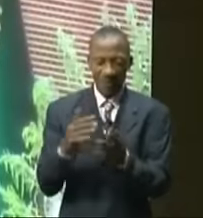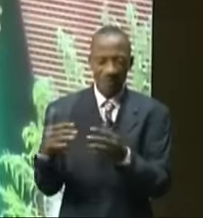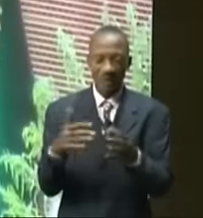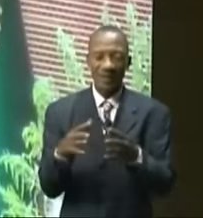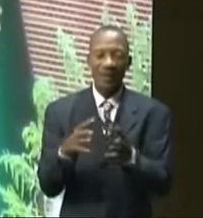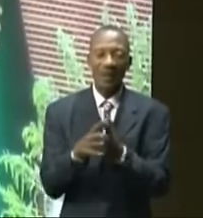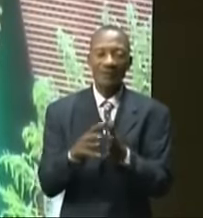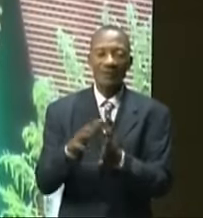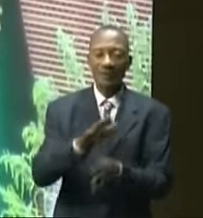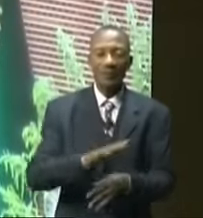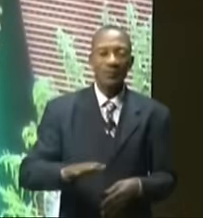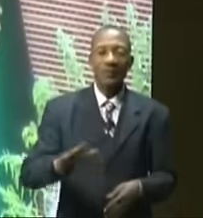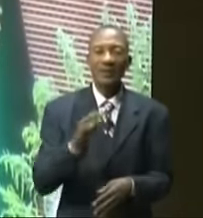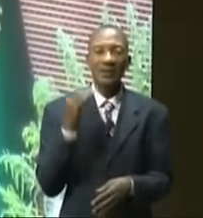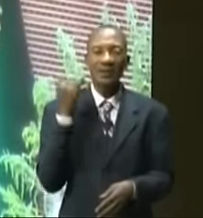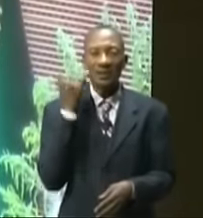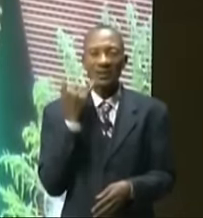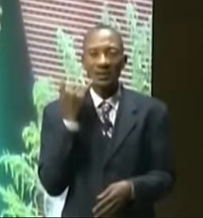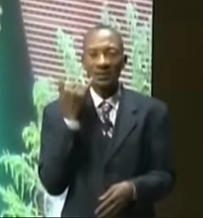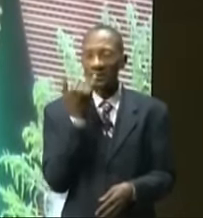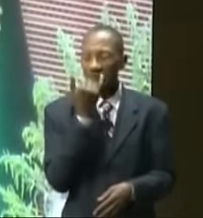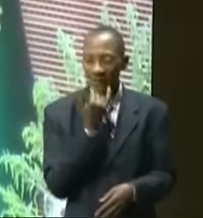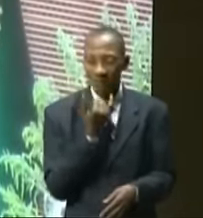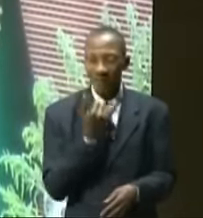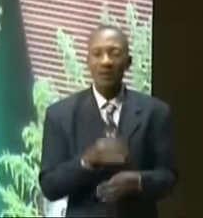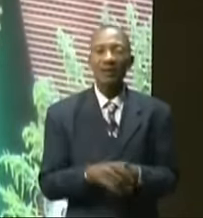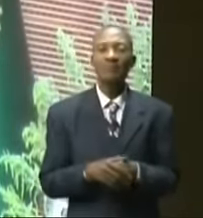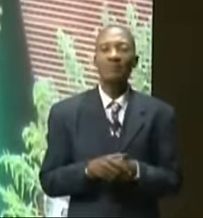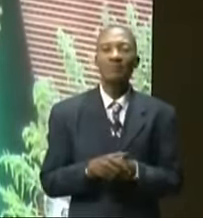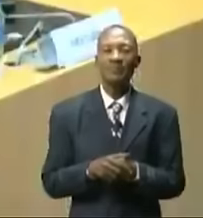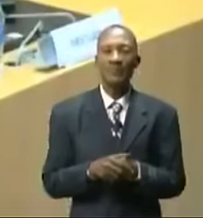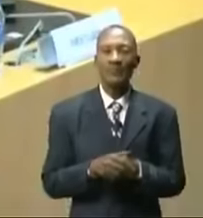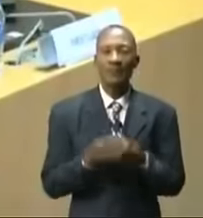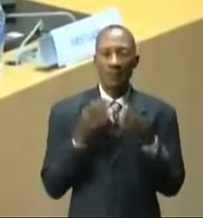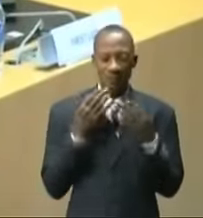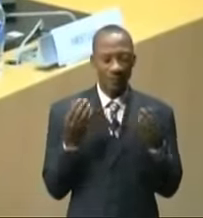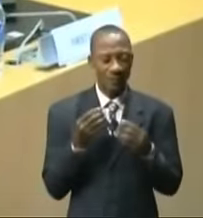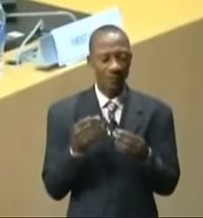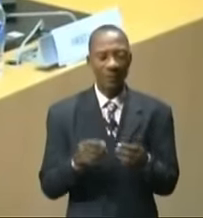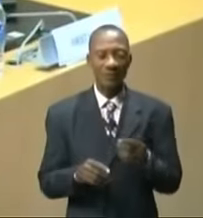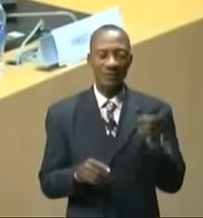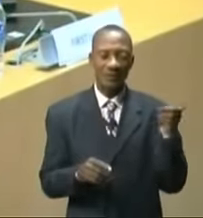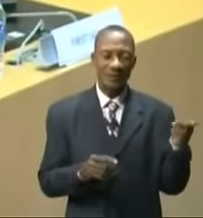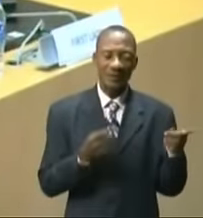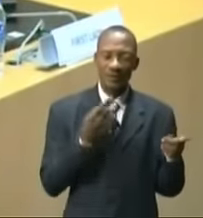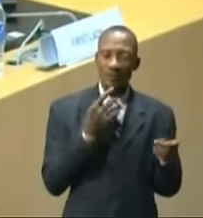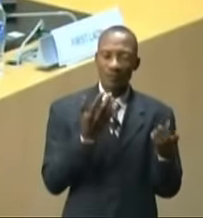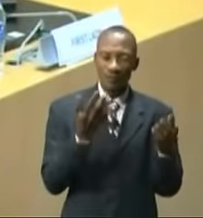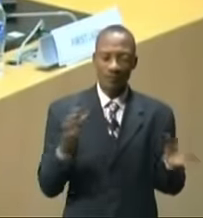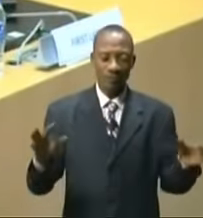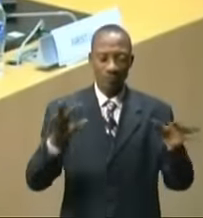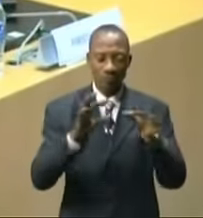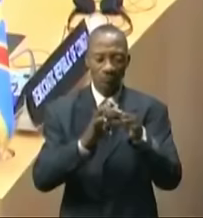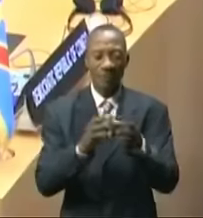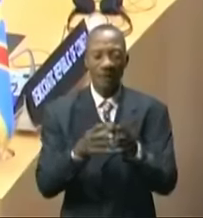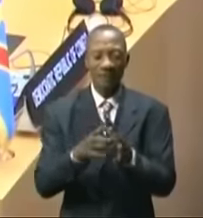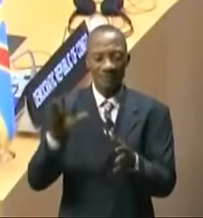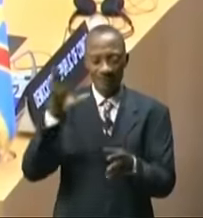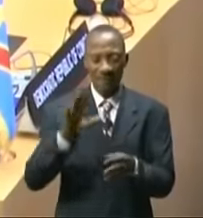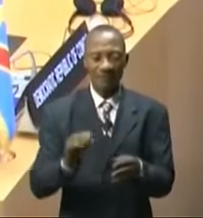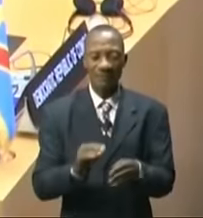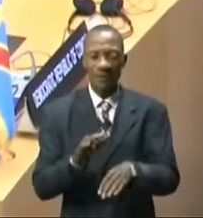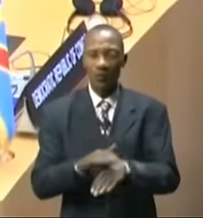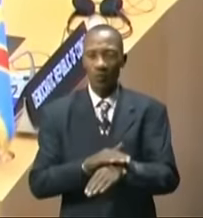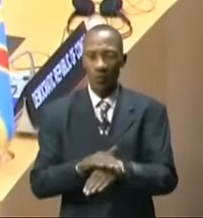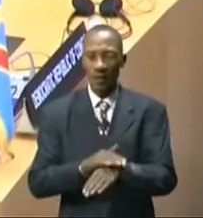le Brésil. Lula da Silva tient un partenariat stratégique avec le continent noir. Nous avons une dette historique de 300 ans avec